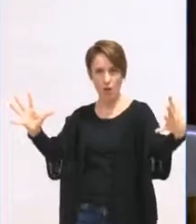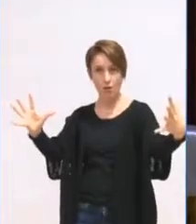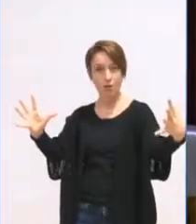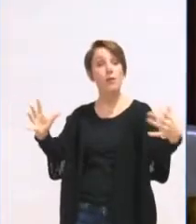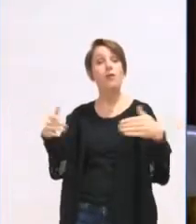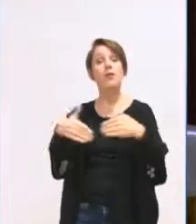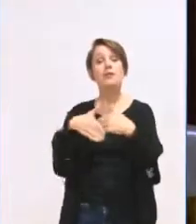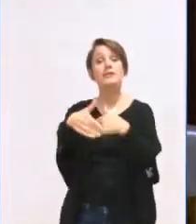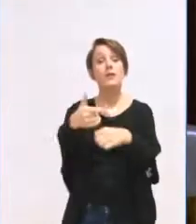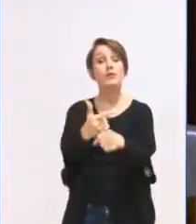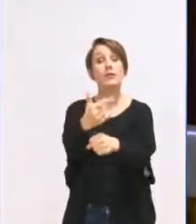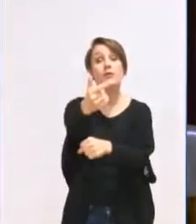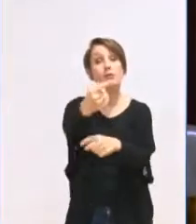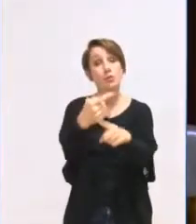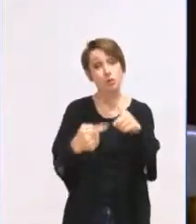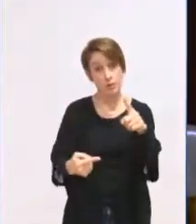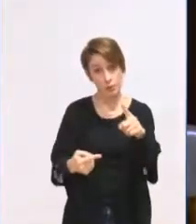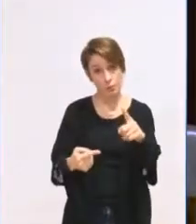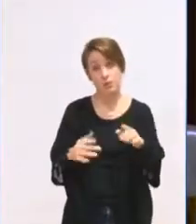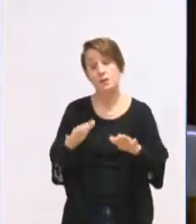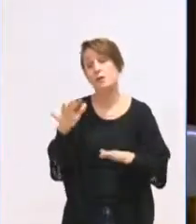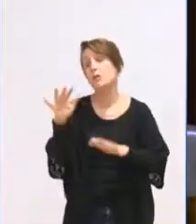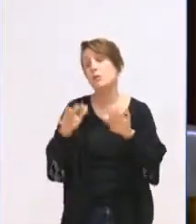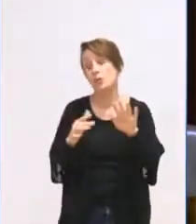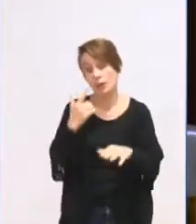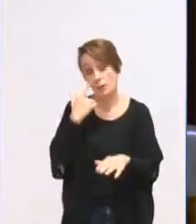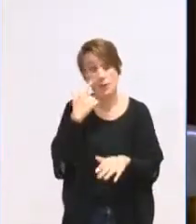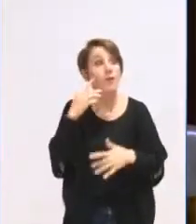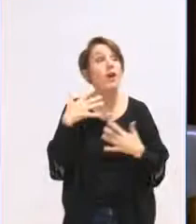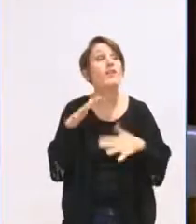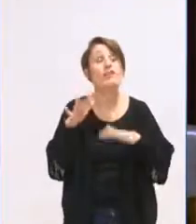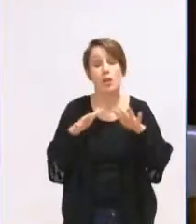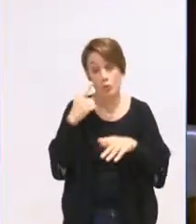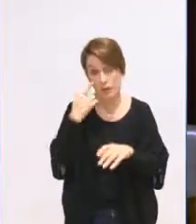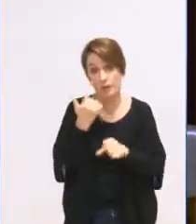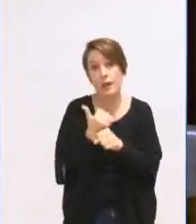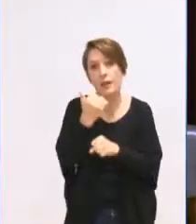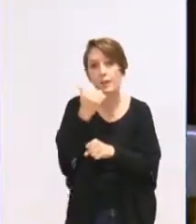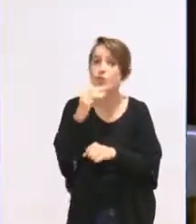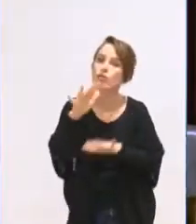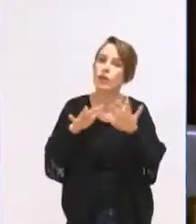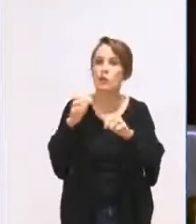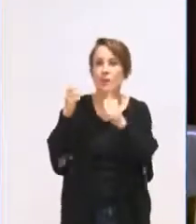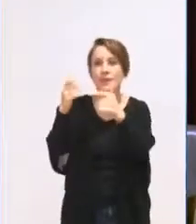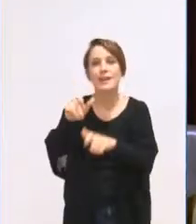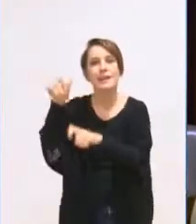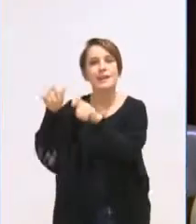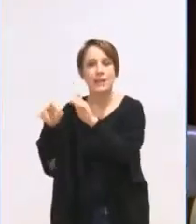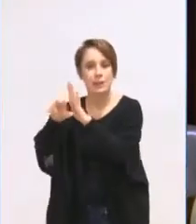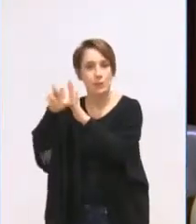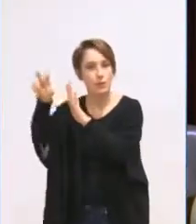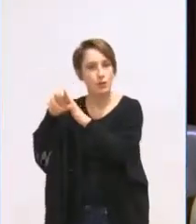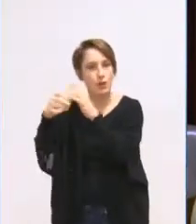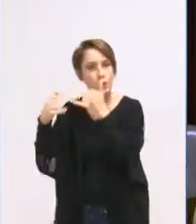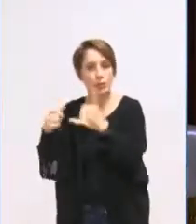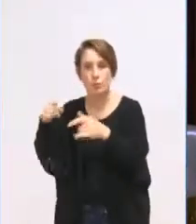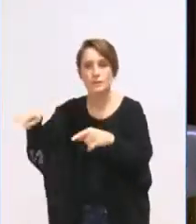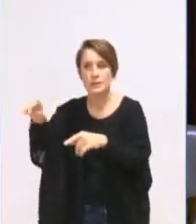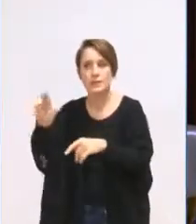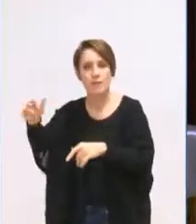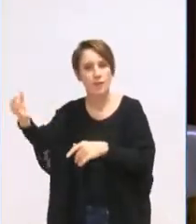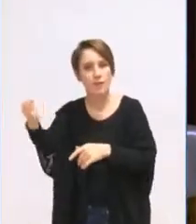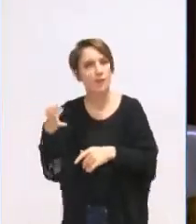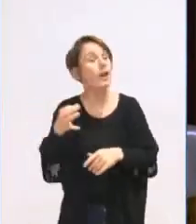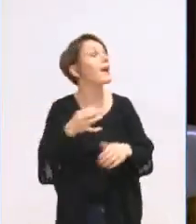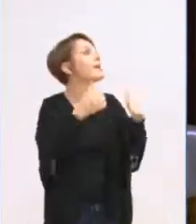demi, nous commencerons à avoir, et même peut-être dès l'année prochaine, des Grenoblois qui vont nous dire « c'est très bien ce que vous faites, c'est fabuleux ce que vous